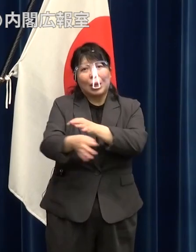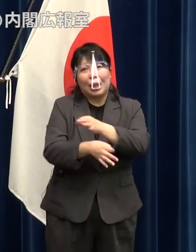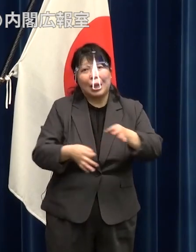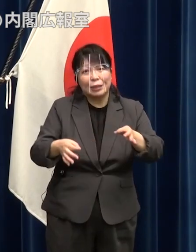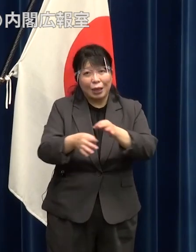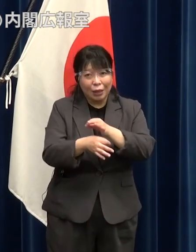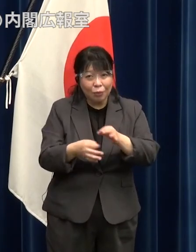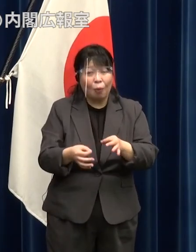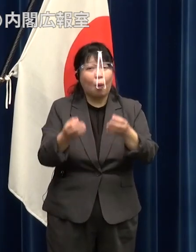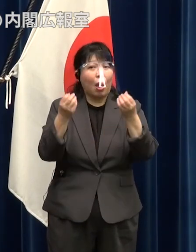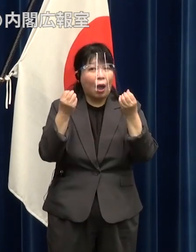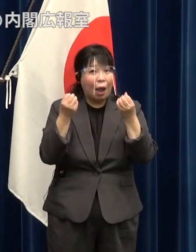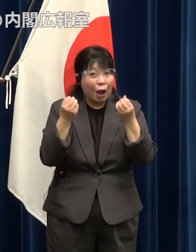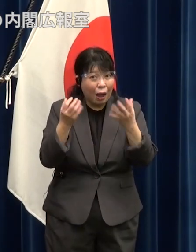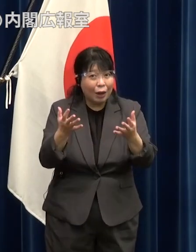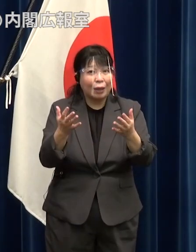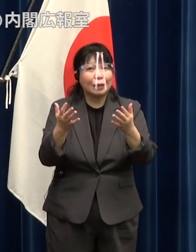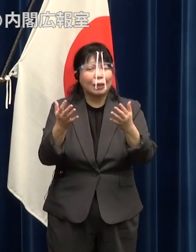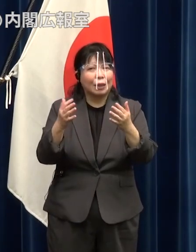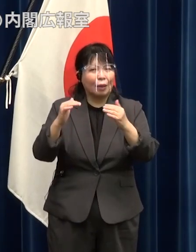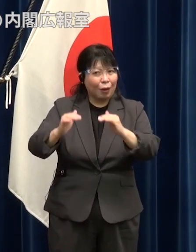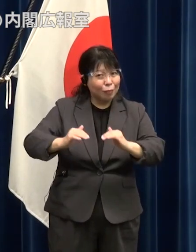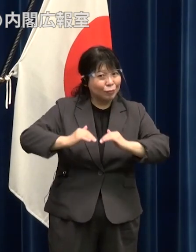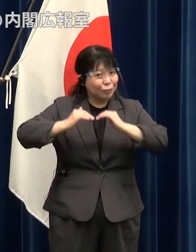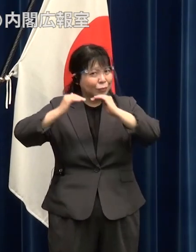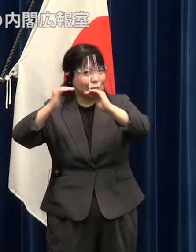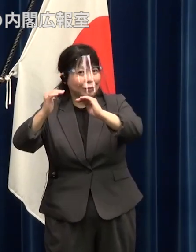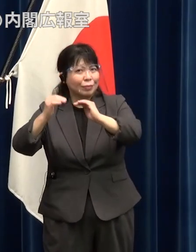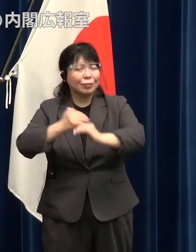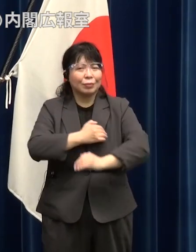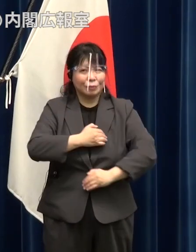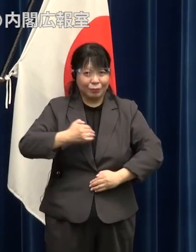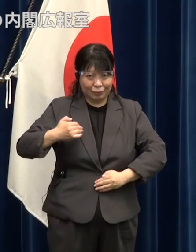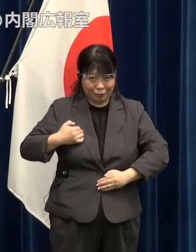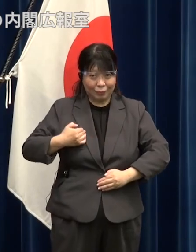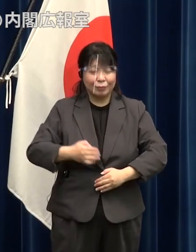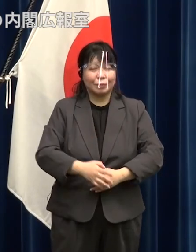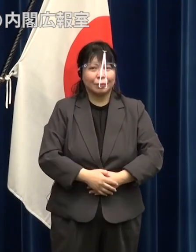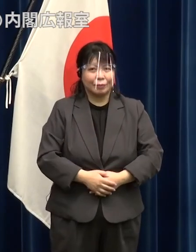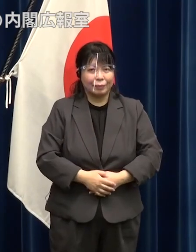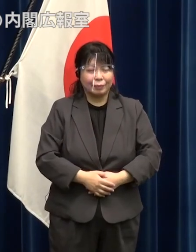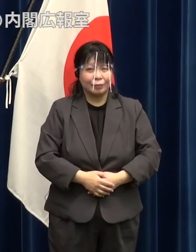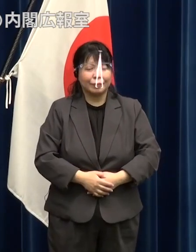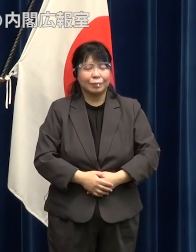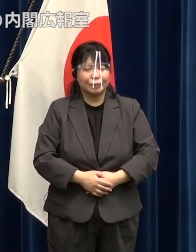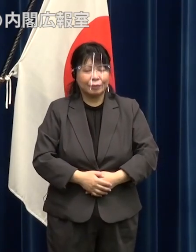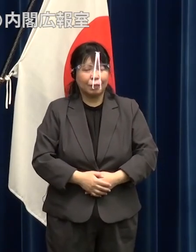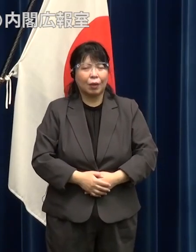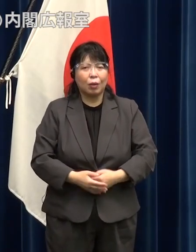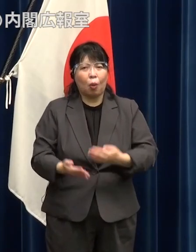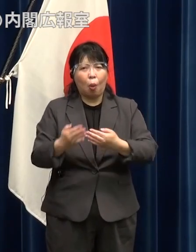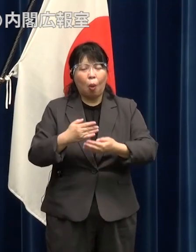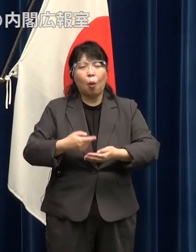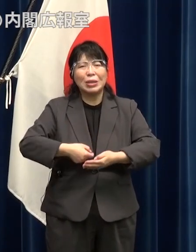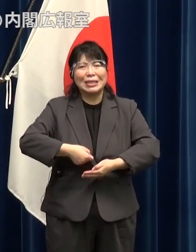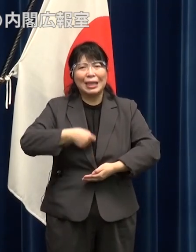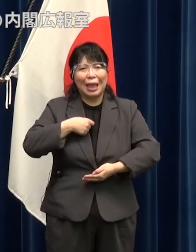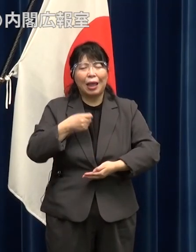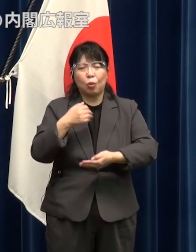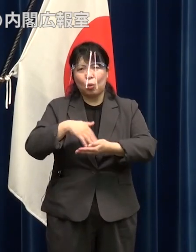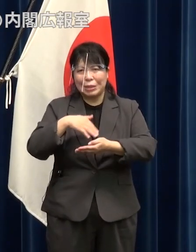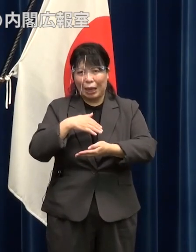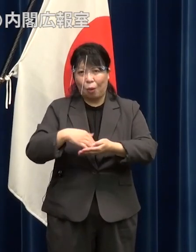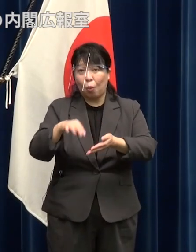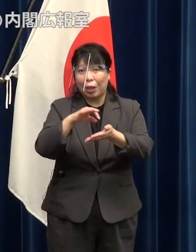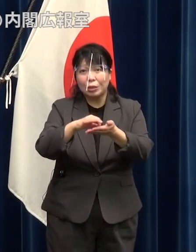なステージに引き上げることができるものです。今回の補正予算を活用し